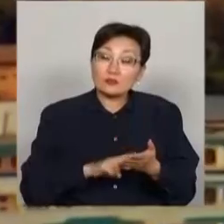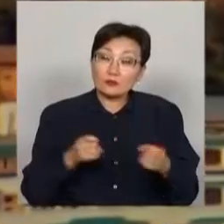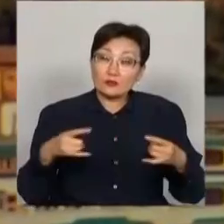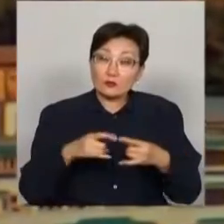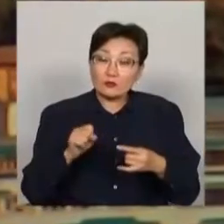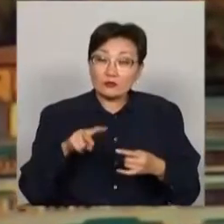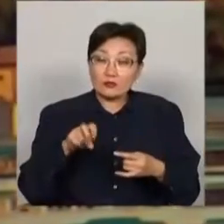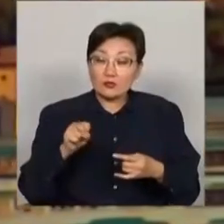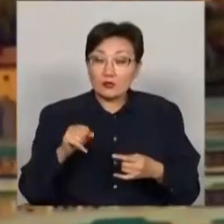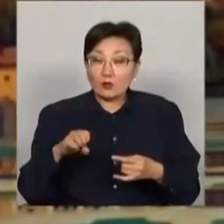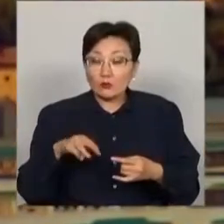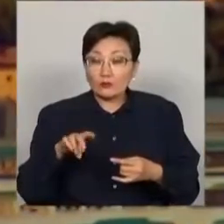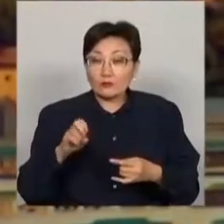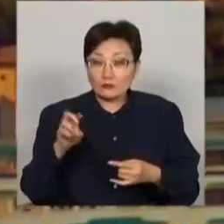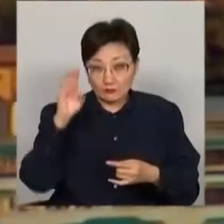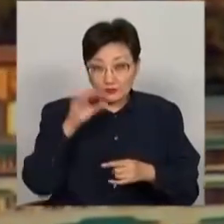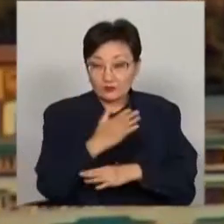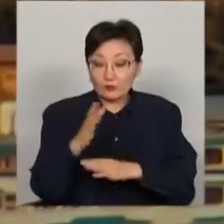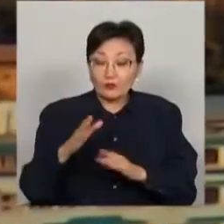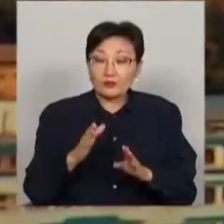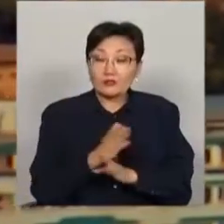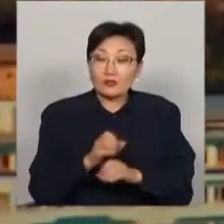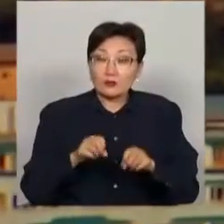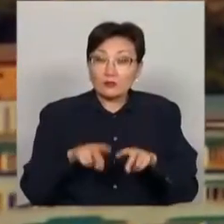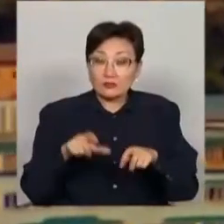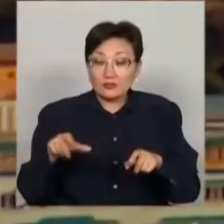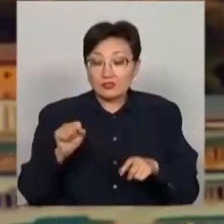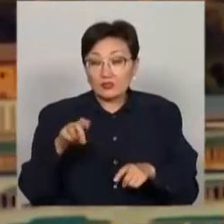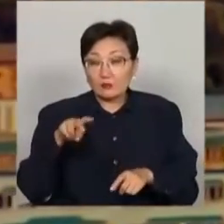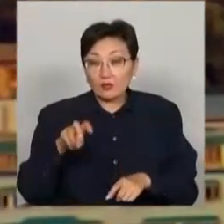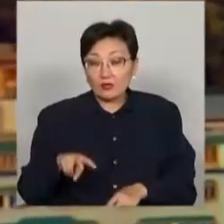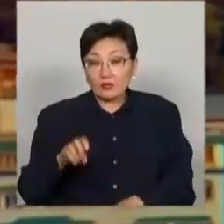қосылған Іле-Алатау мемлекеттік ұлттық табиғи паркінің эколог ағартушысы Самал Әбілева болатын.